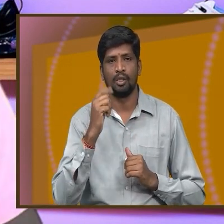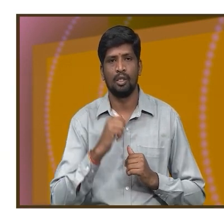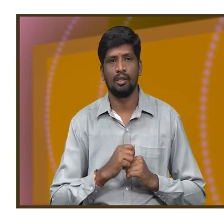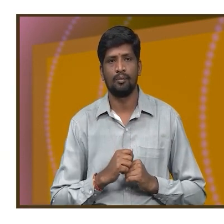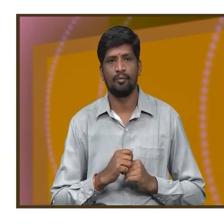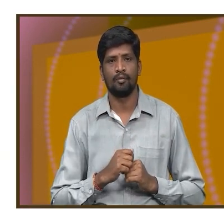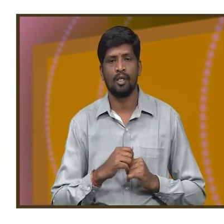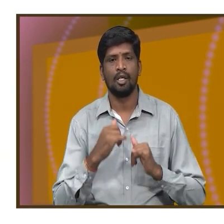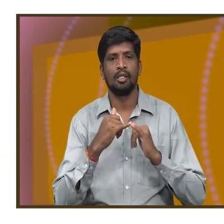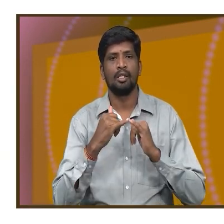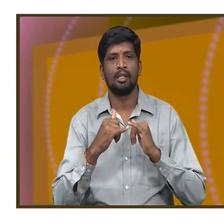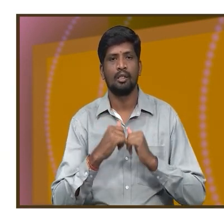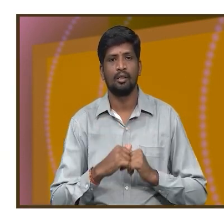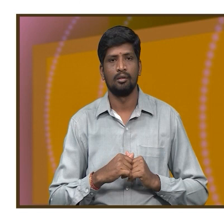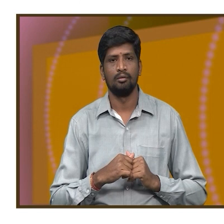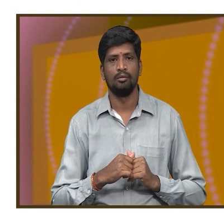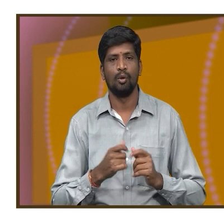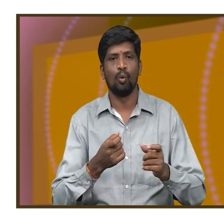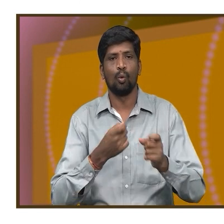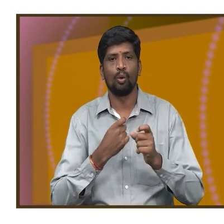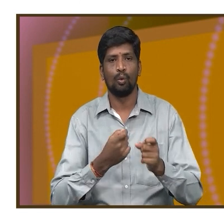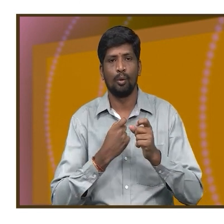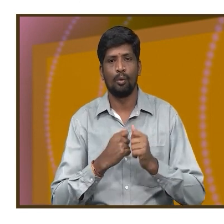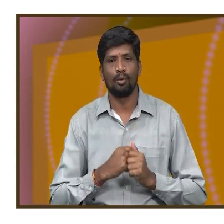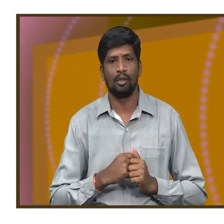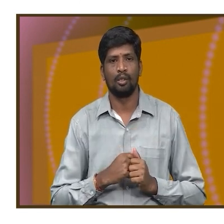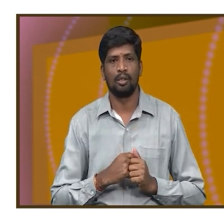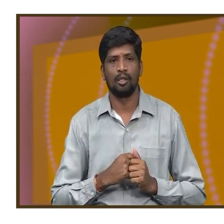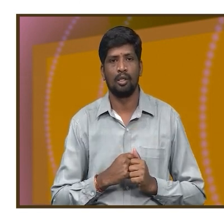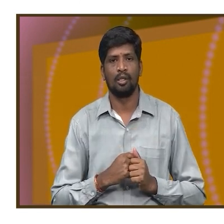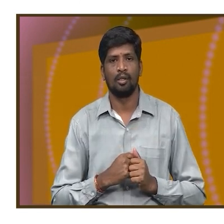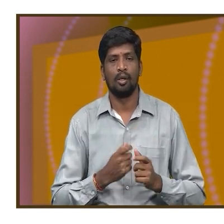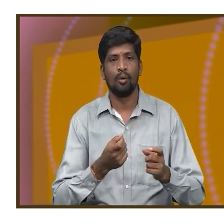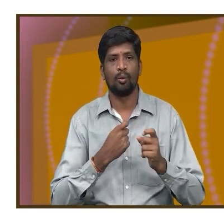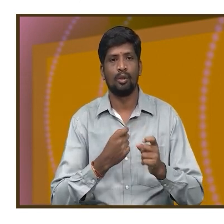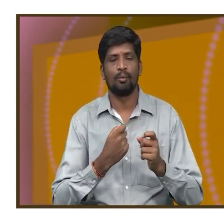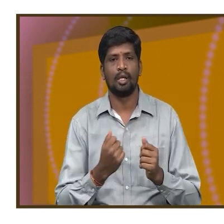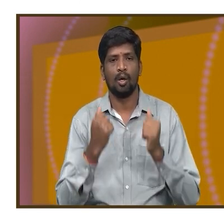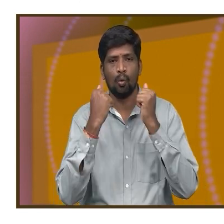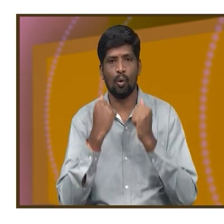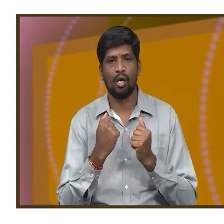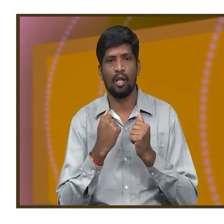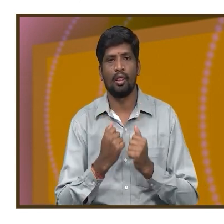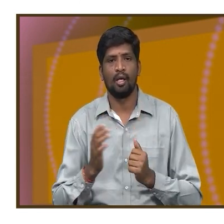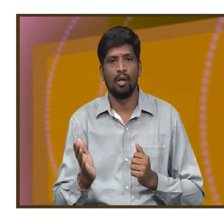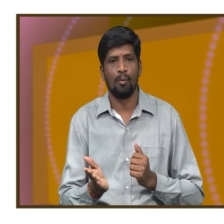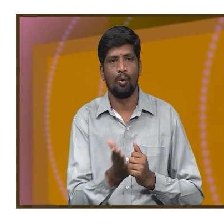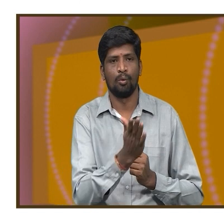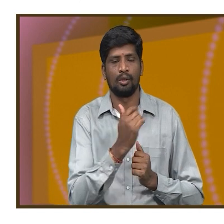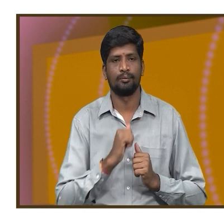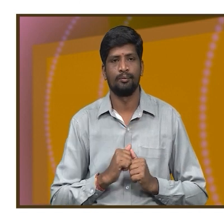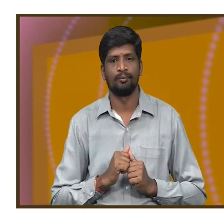முதலில் சிறுகதை என்றால் ஒரு குதிரை ஓட்டம் போன்று பயணம் செய்ய, குதிரையின் மீது அமர்ந்து பயணம் செய்வதைப்